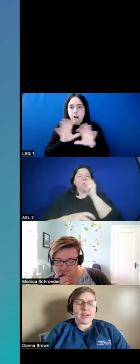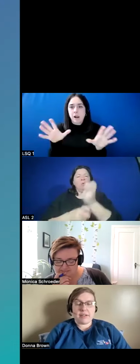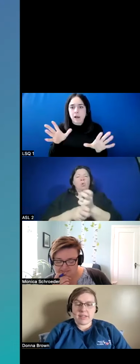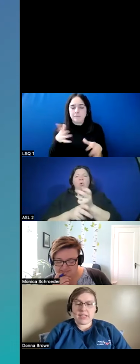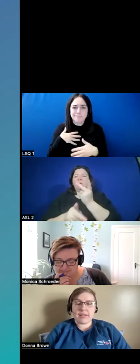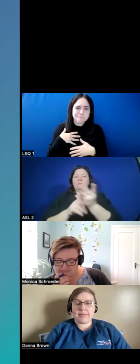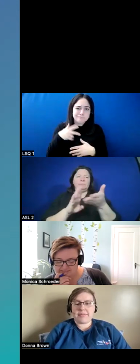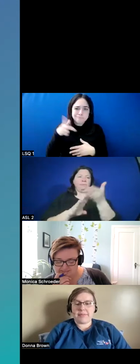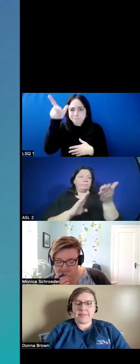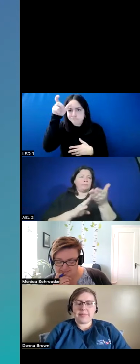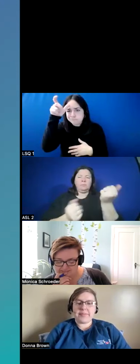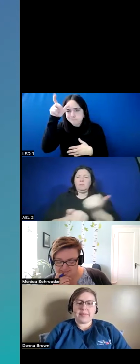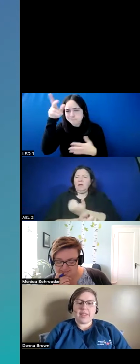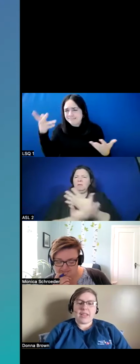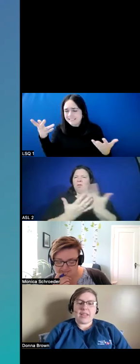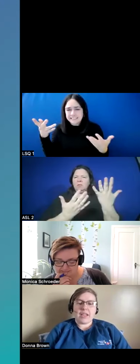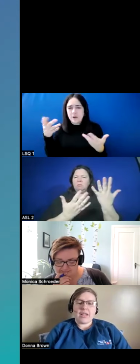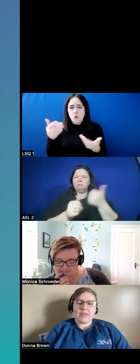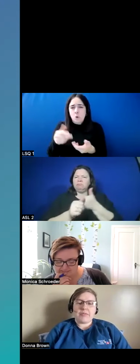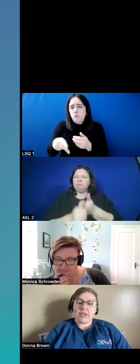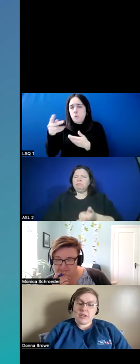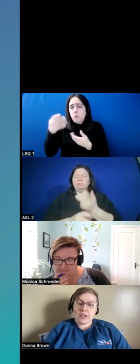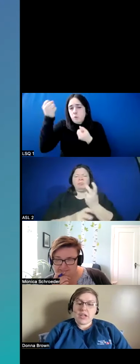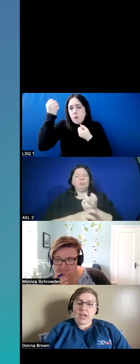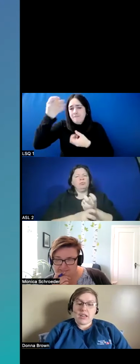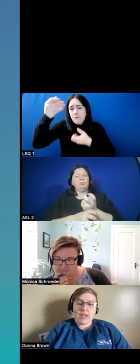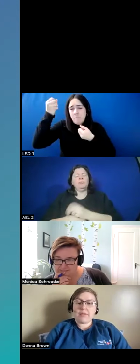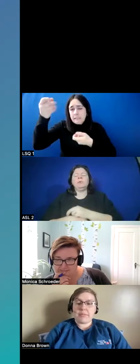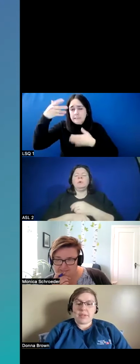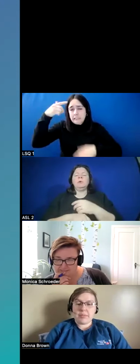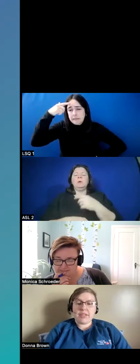tellement d'informations, c'était difficile de faire le suivi de tout ce qui se passait.